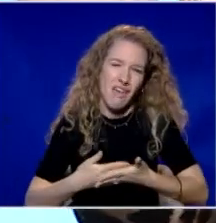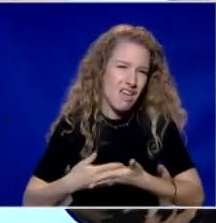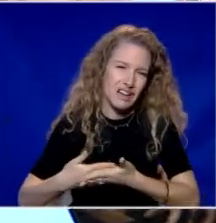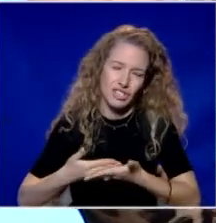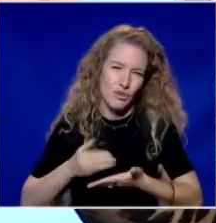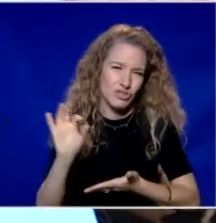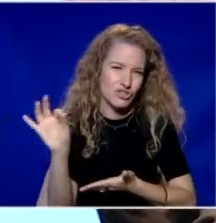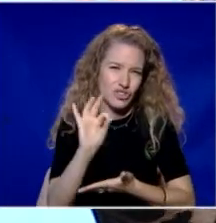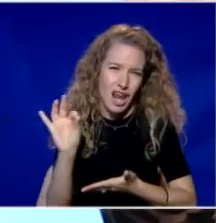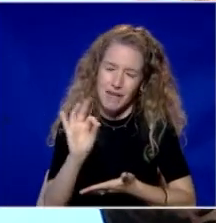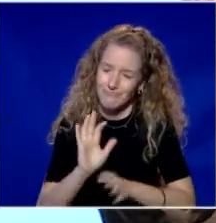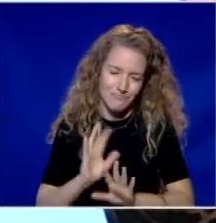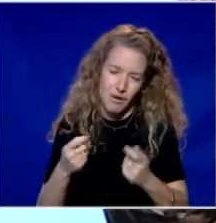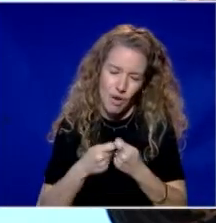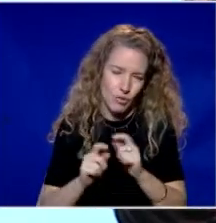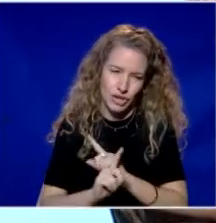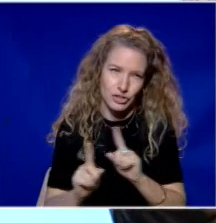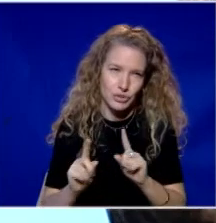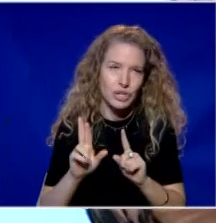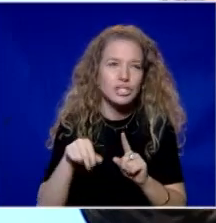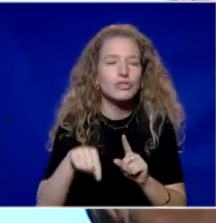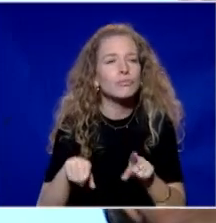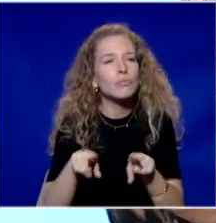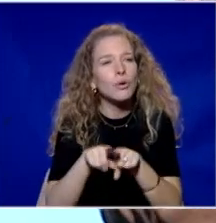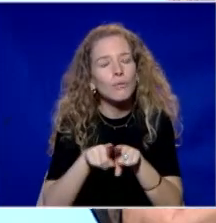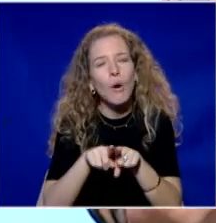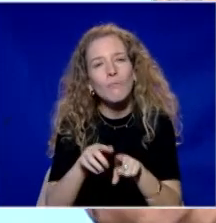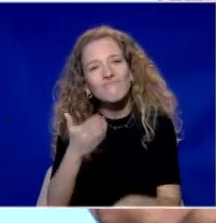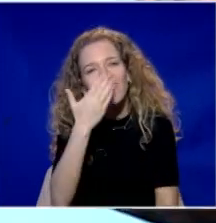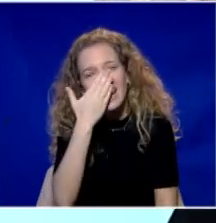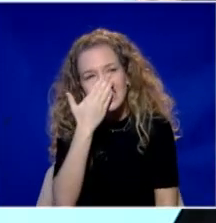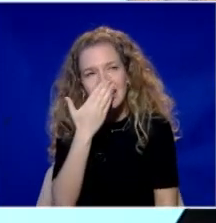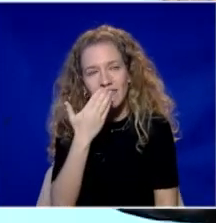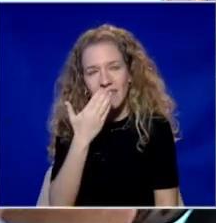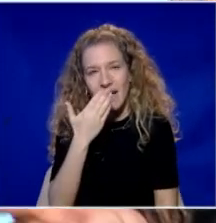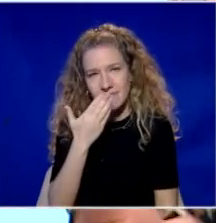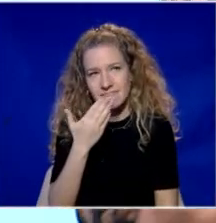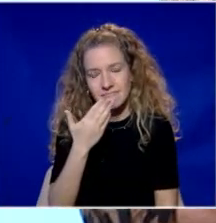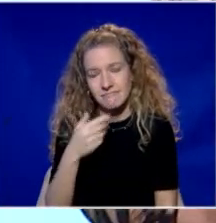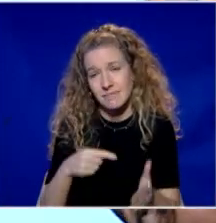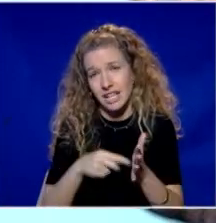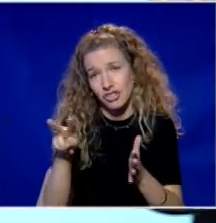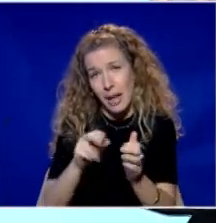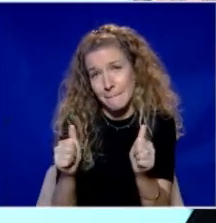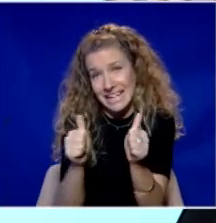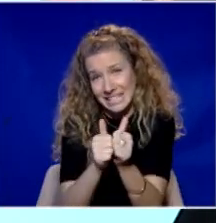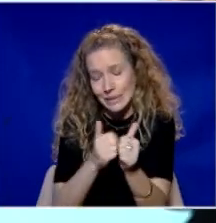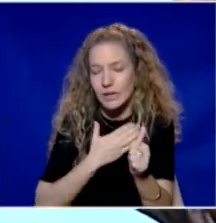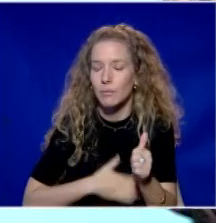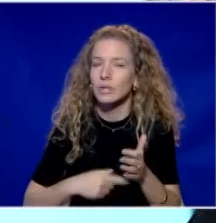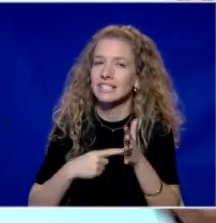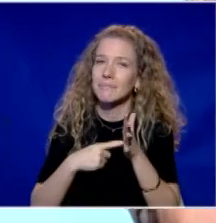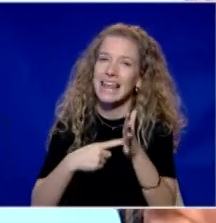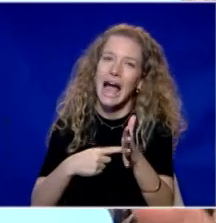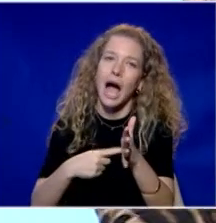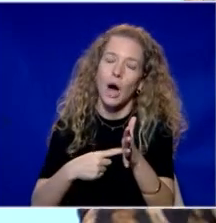מלחמה של תמות. יש פה איזה מין סוג של אכזבה. מצד אחד לזוג שהם רוצים להראות זה בדרך זו או